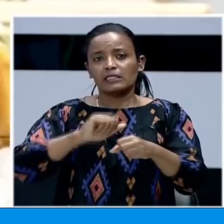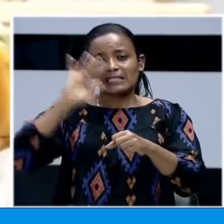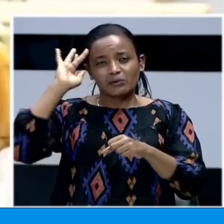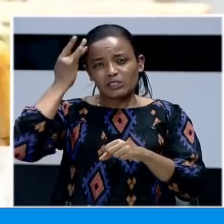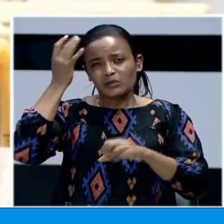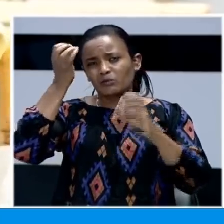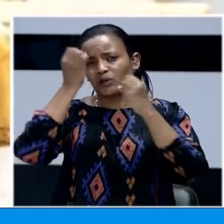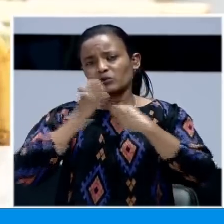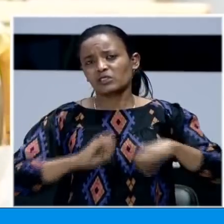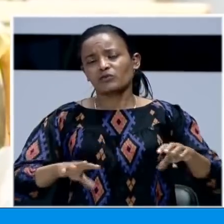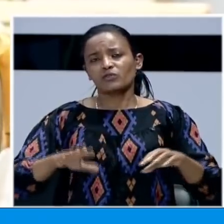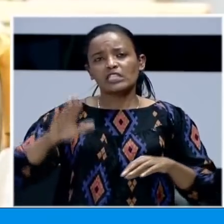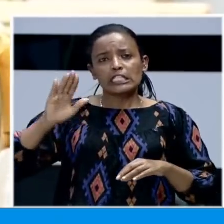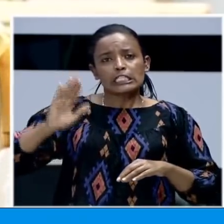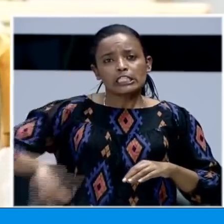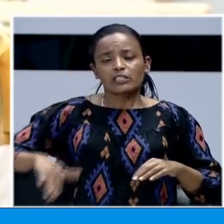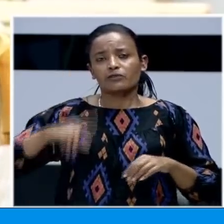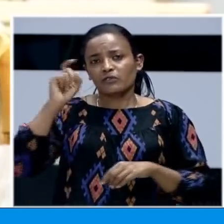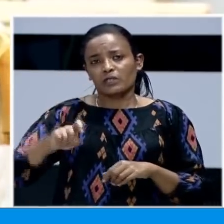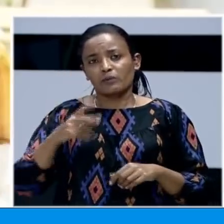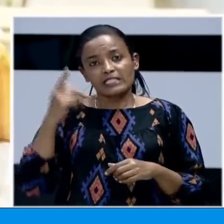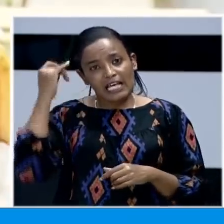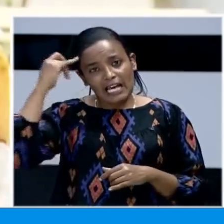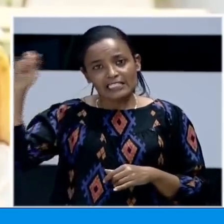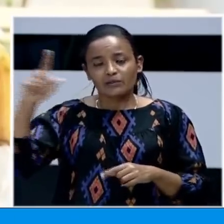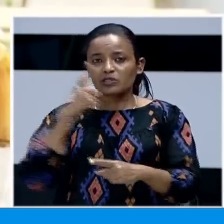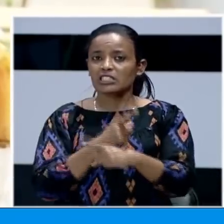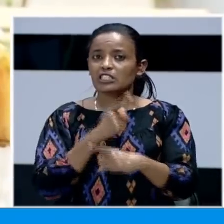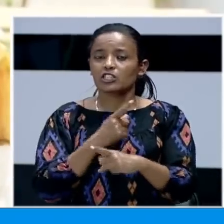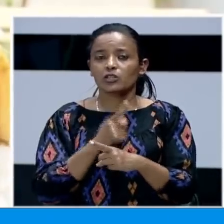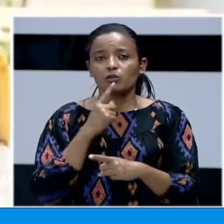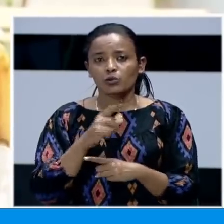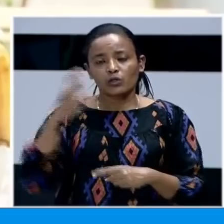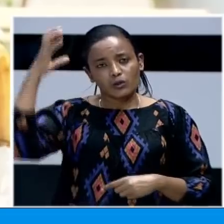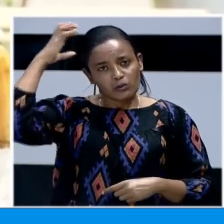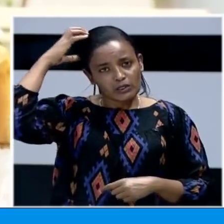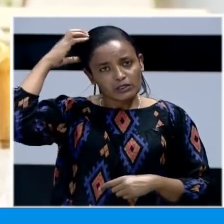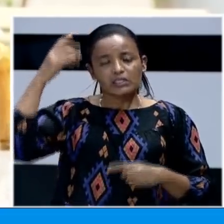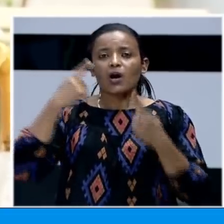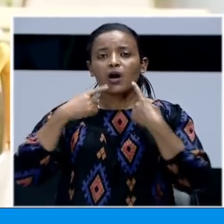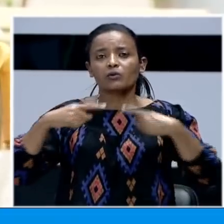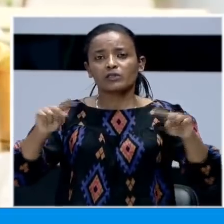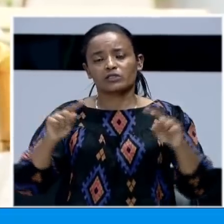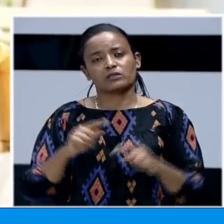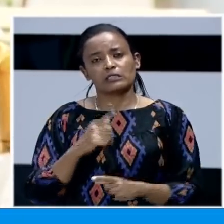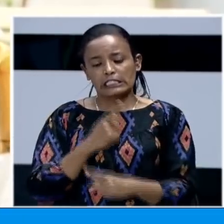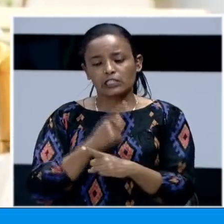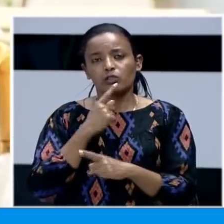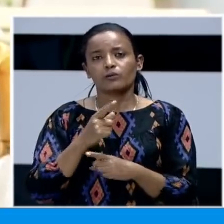تفزی کترف لوبه لولی علم آل ارائه نین آن تقلونی تو امن گستوی ونی آج لدوری ولی لکفی